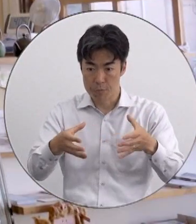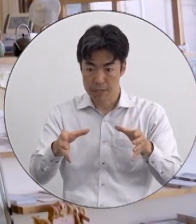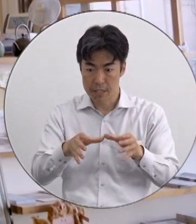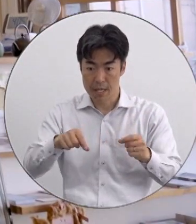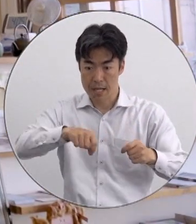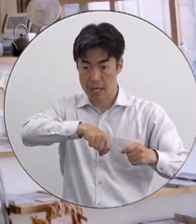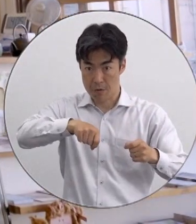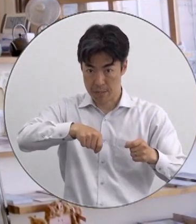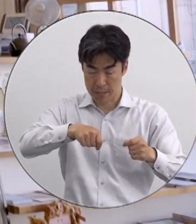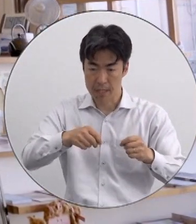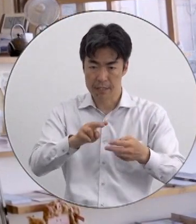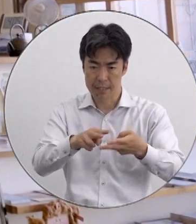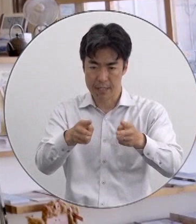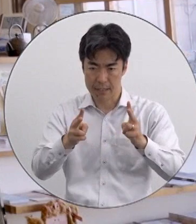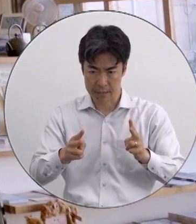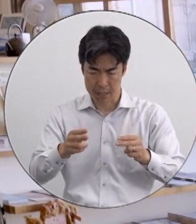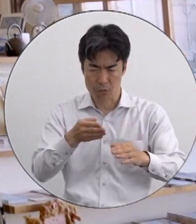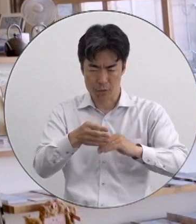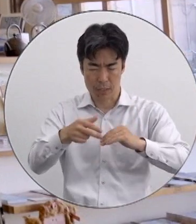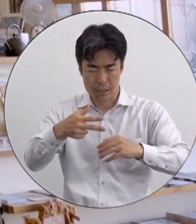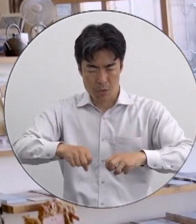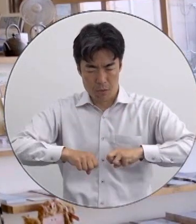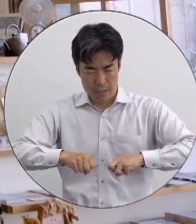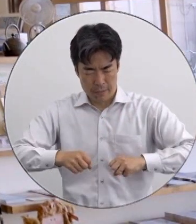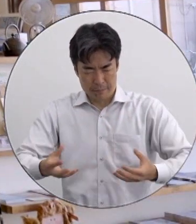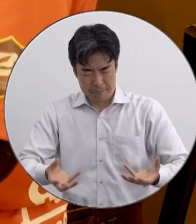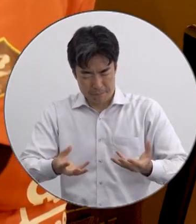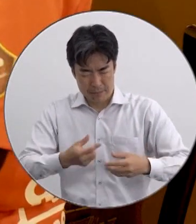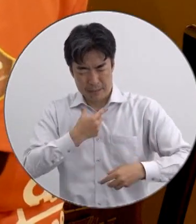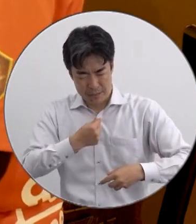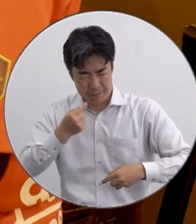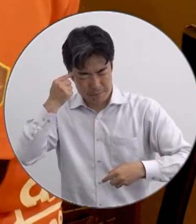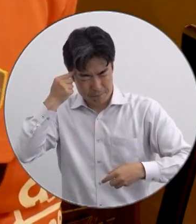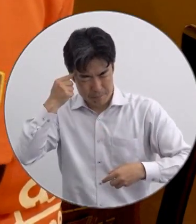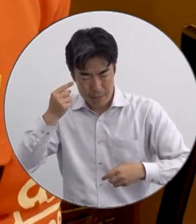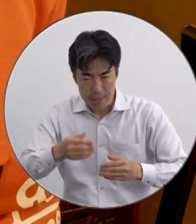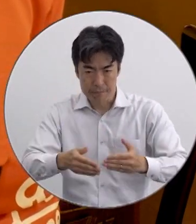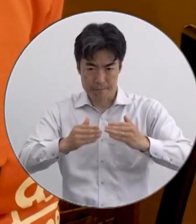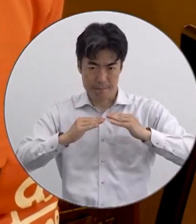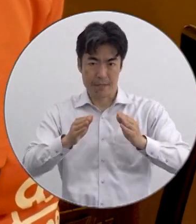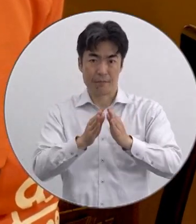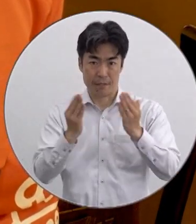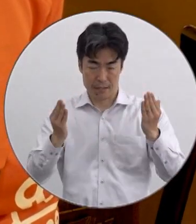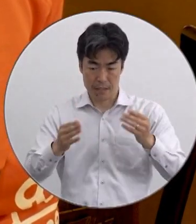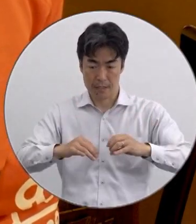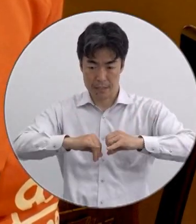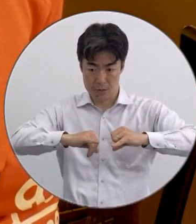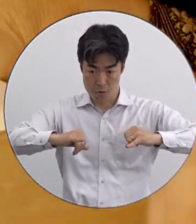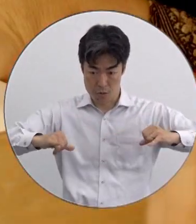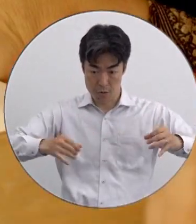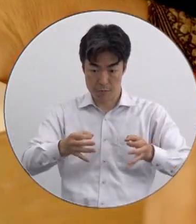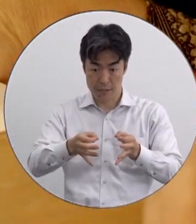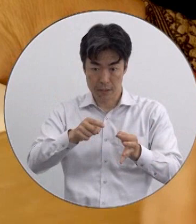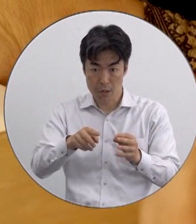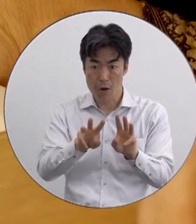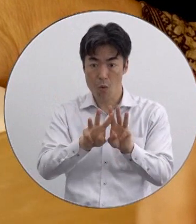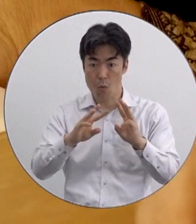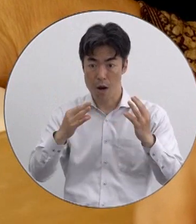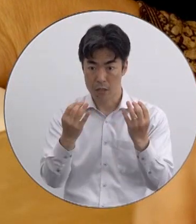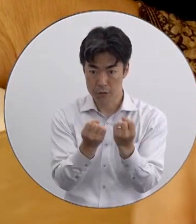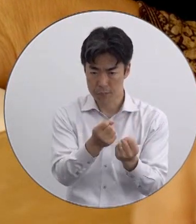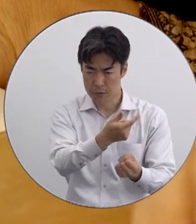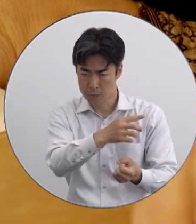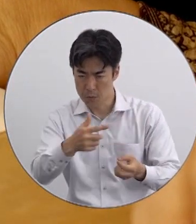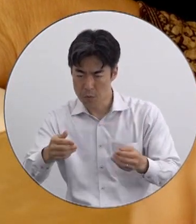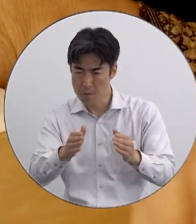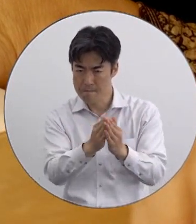の街を元気にしたいという思いでオープンさせました。広い店内を利用して様々なワークショップやギャ